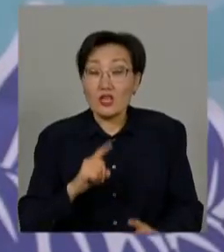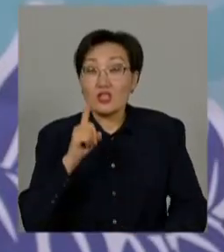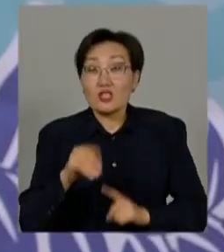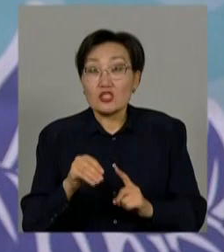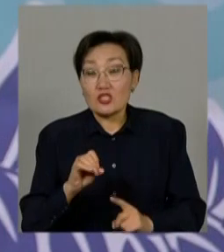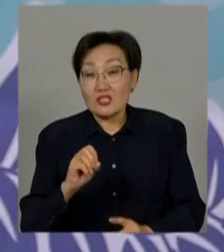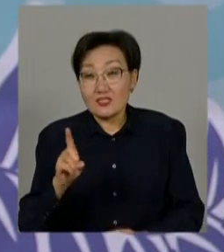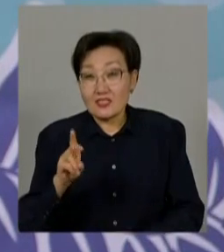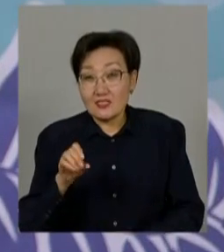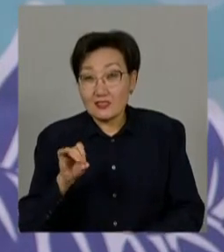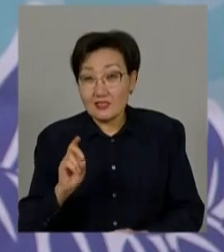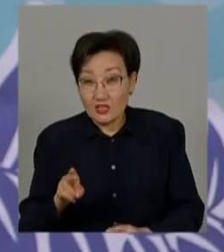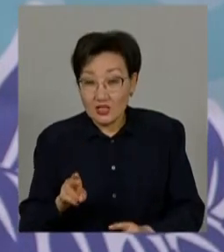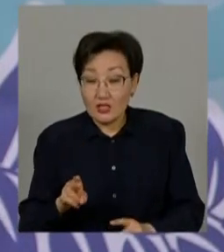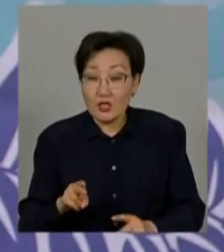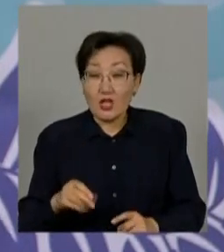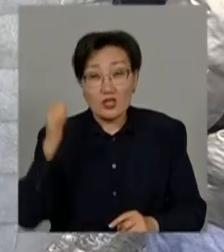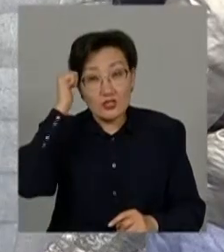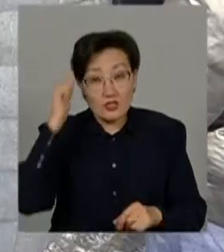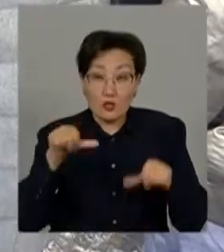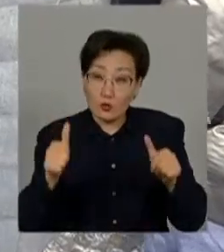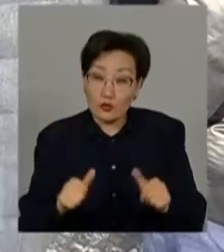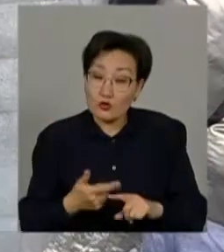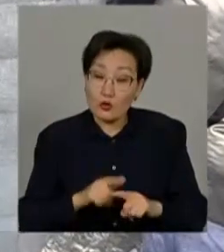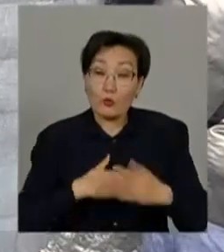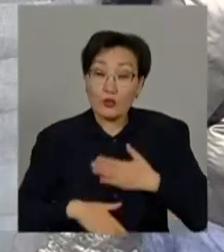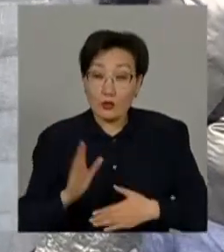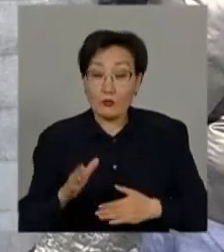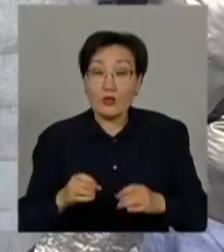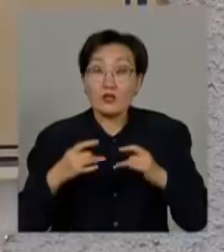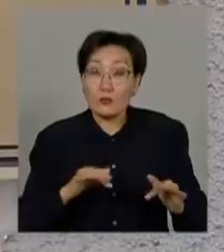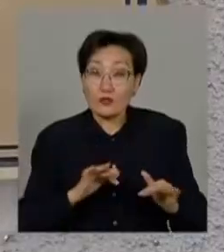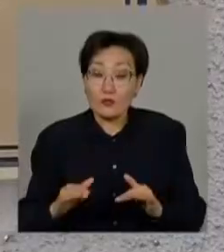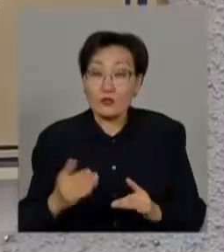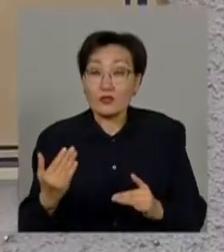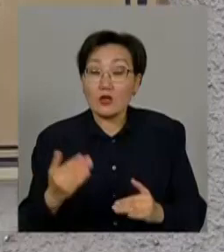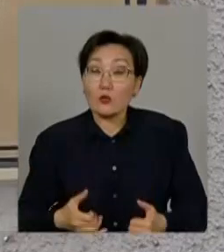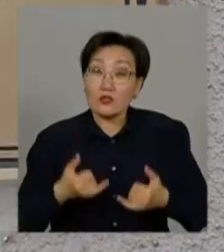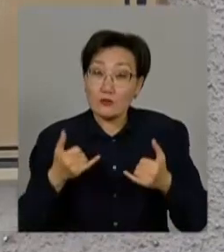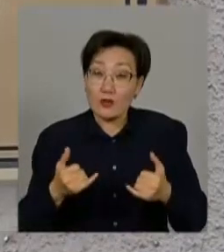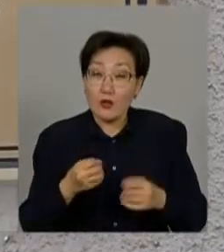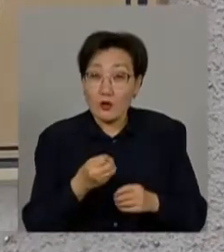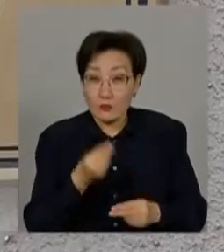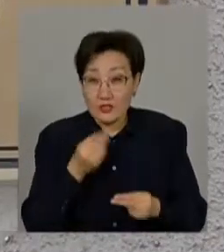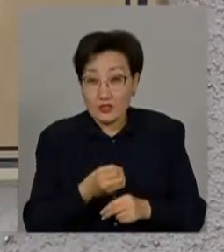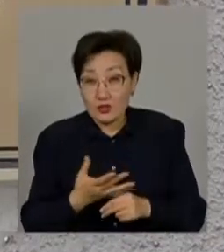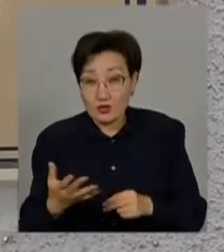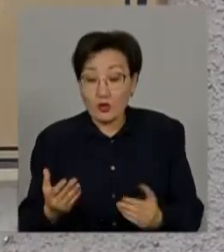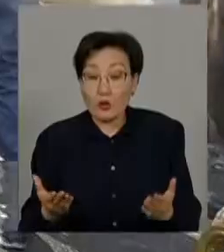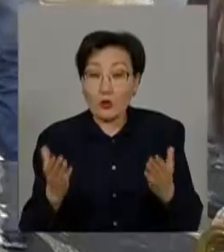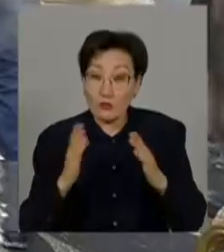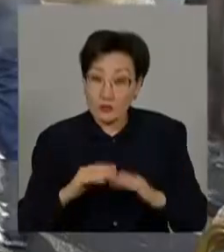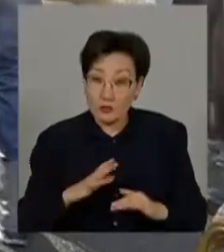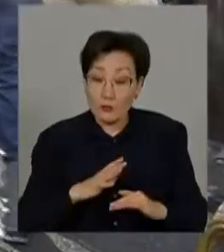қойса, өте қуанып болар еді деп ойлаймын. Салтанатты шарадан соң өр тұлғаның құрметіне ас беріліп, рухына құран